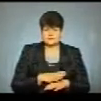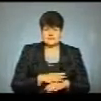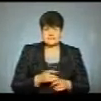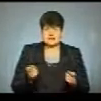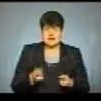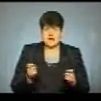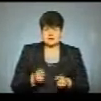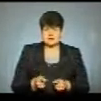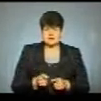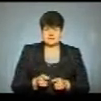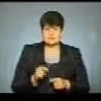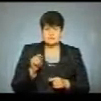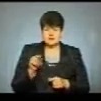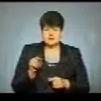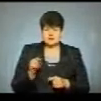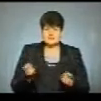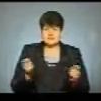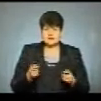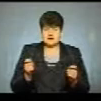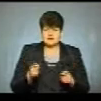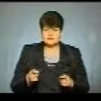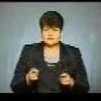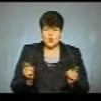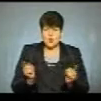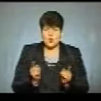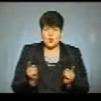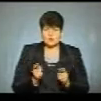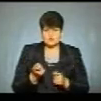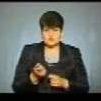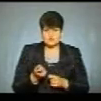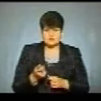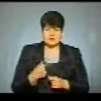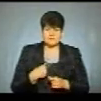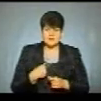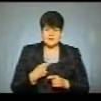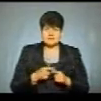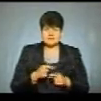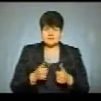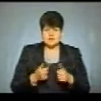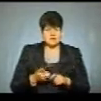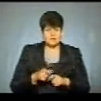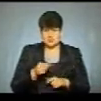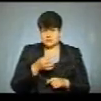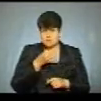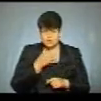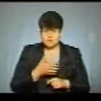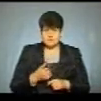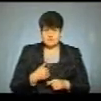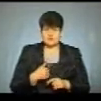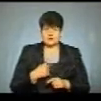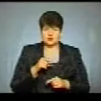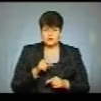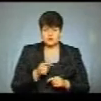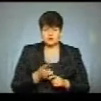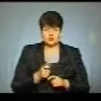скакати на скакалці, бо там скакалка коротка трошки. Мені ці змагання дуже сподобались, я до них